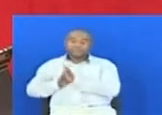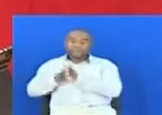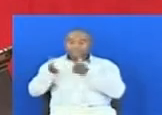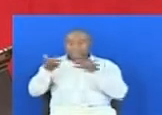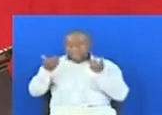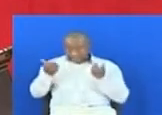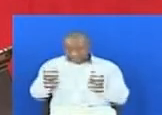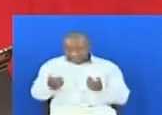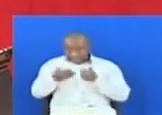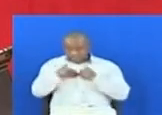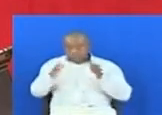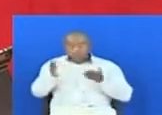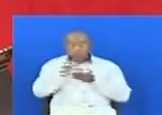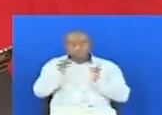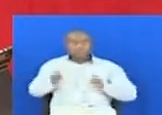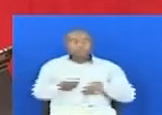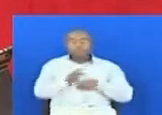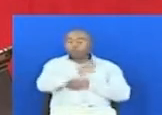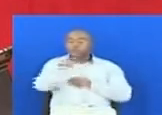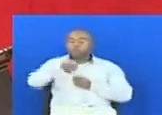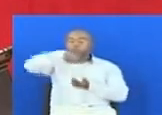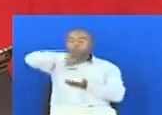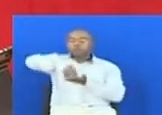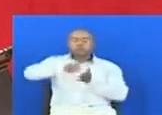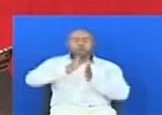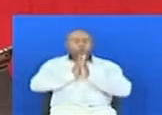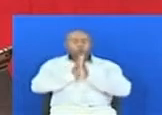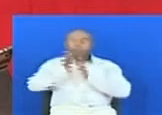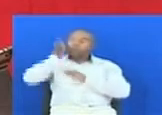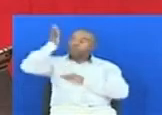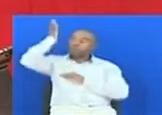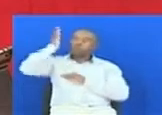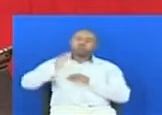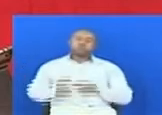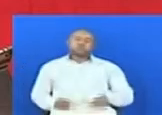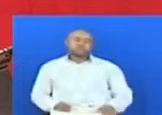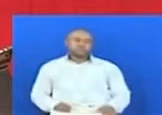kupiga magoti na kujielekeza kwa Mungu kwa yote ambayo yatatokea.